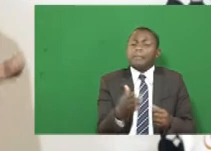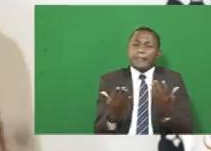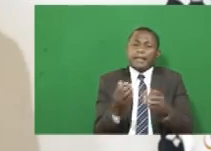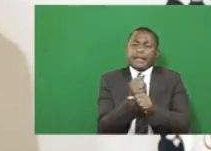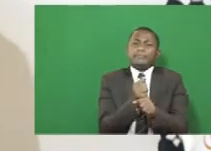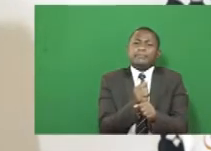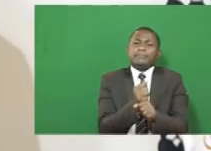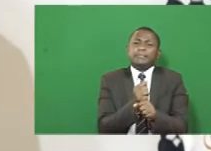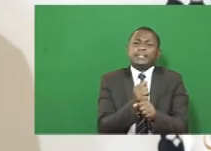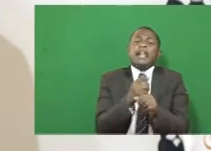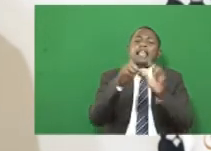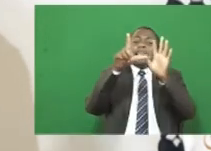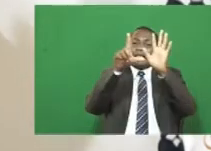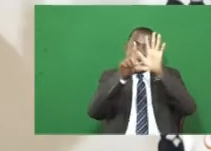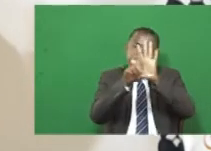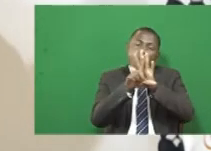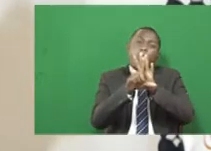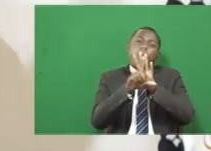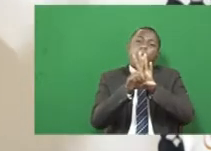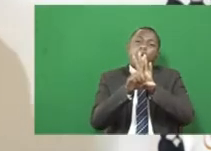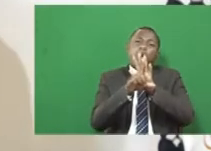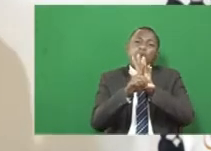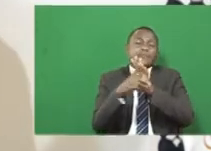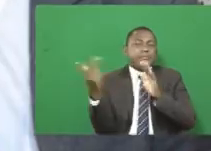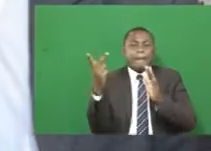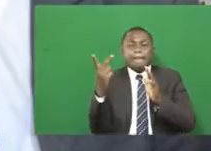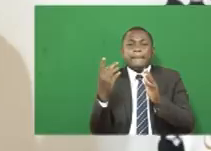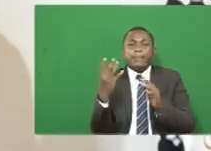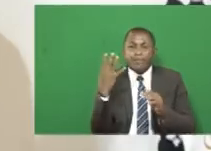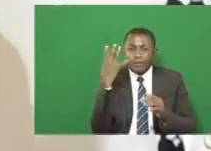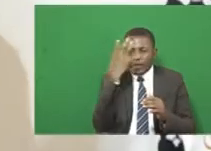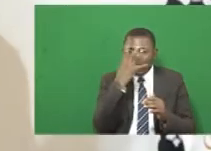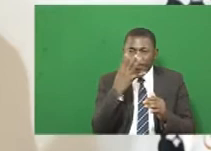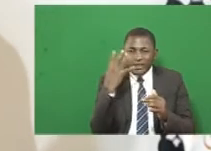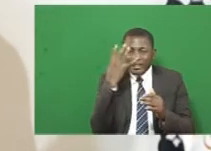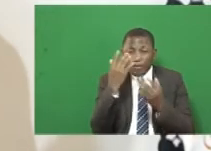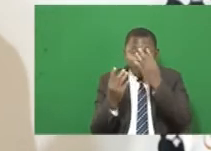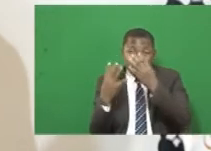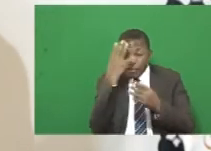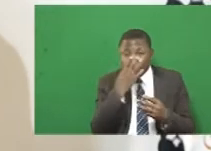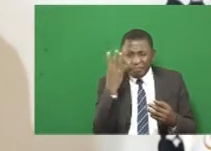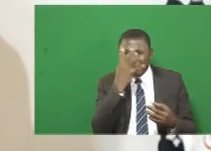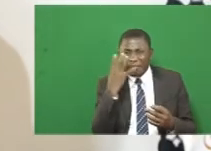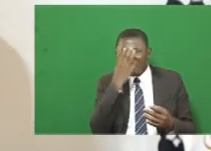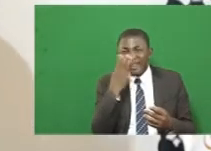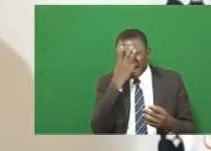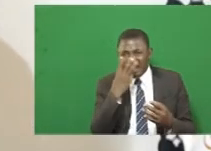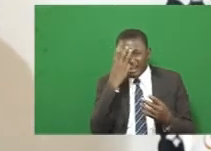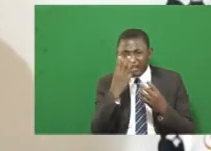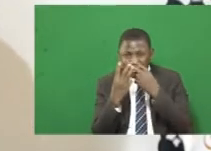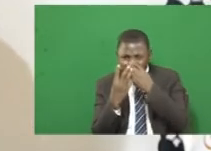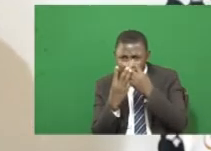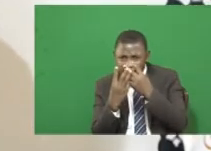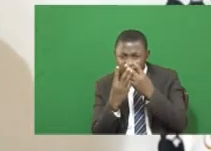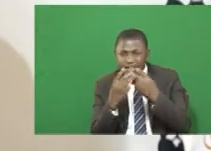muenzaniso wakadai. Mutemo unomira segrazi, semira. Alright. Ukaisa mira pamberi pako inokuratidza kuti tai yaenda